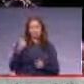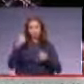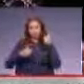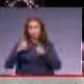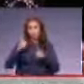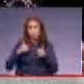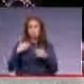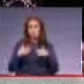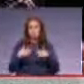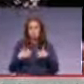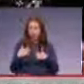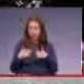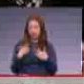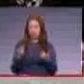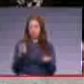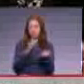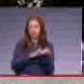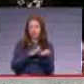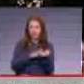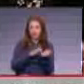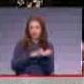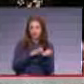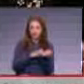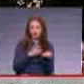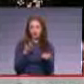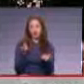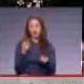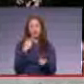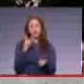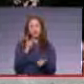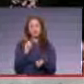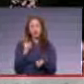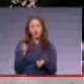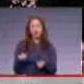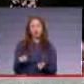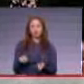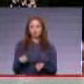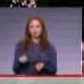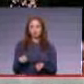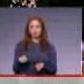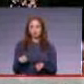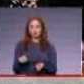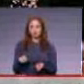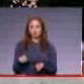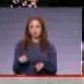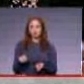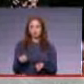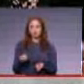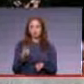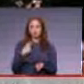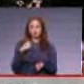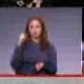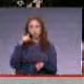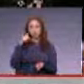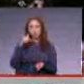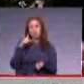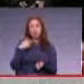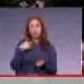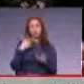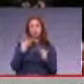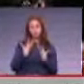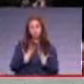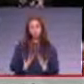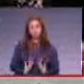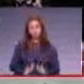دي لغاية عندك يعني. انما انا بقول دايما انا شخصيا مع نفسي انا في حاله صفاء